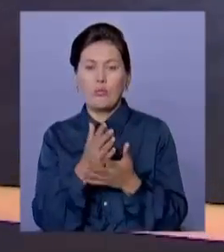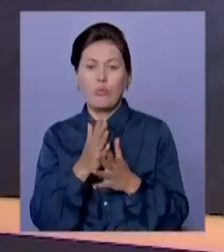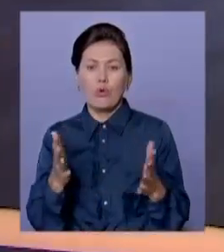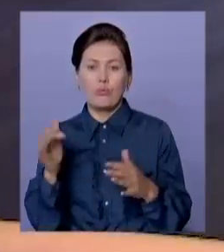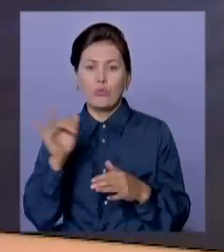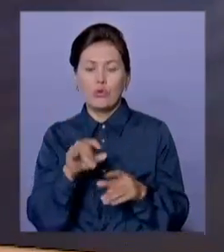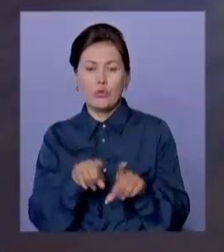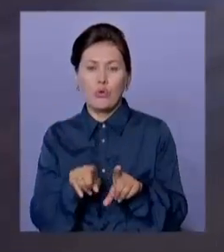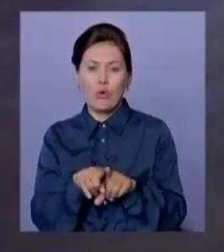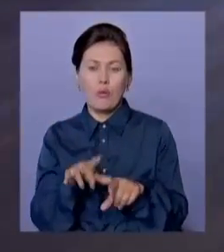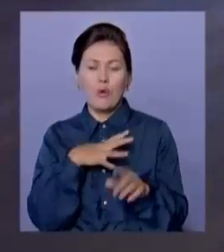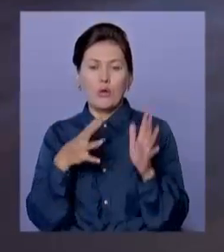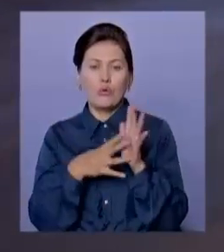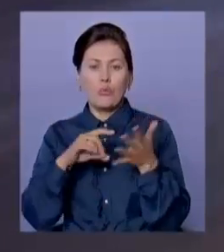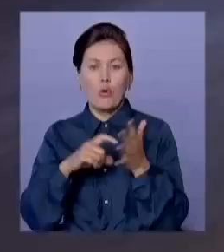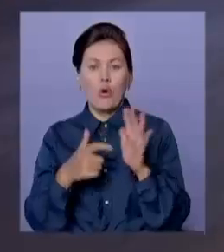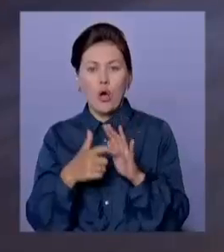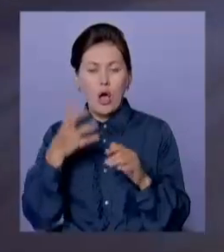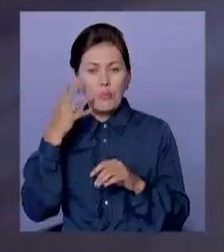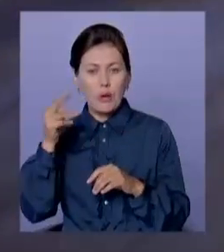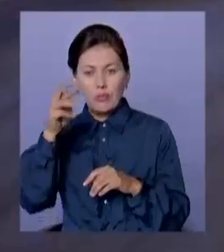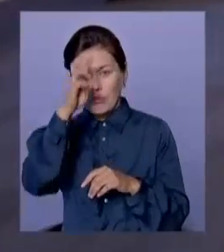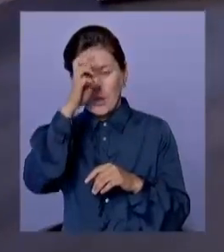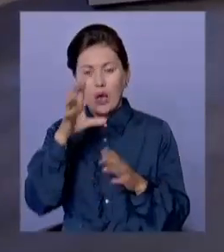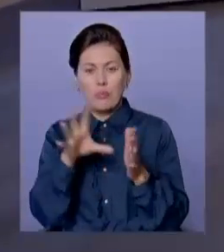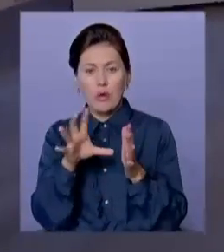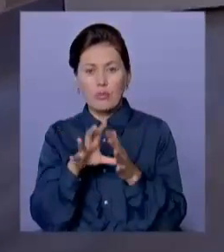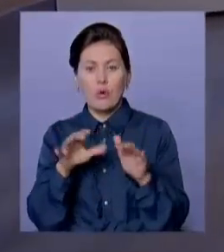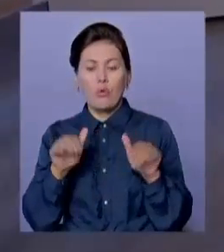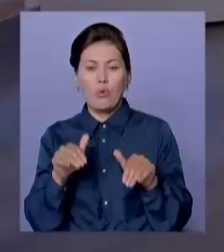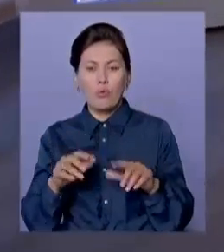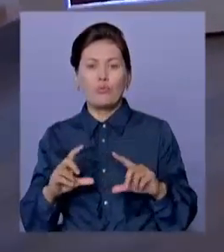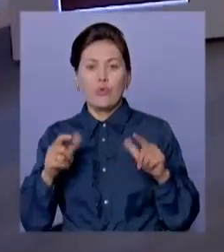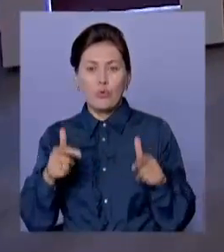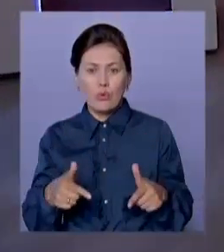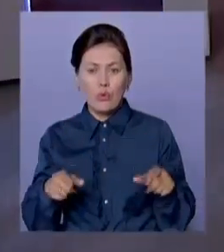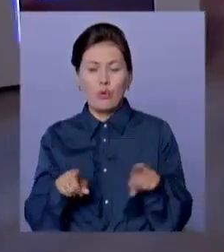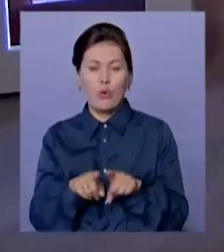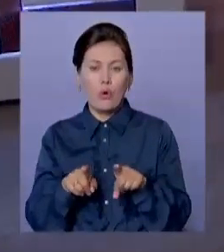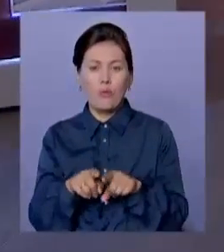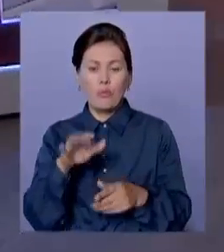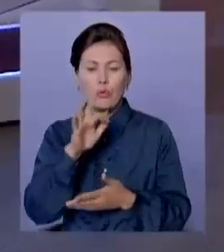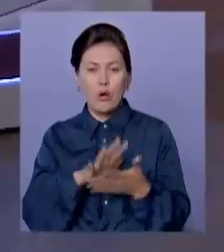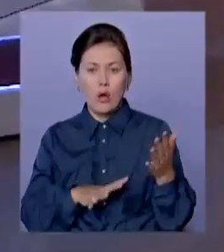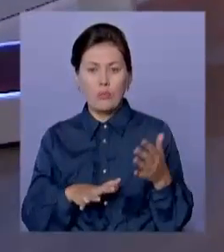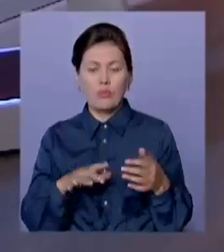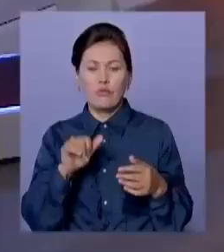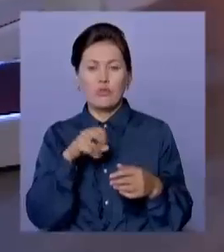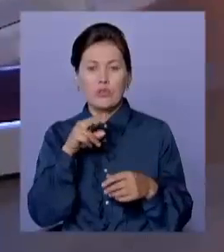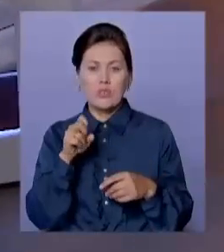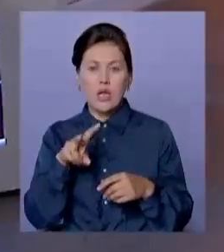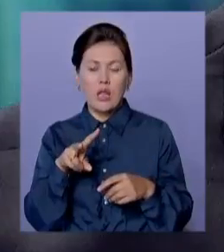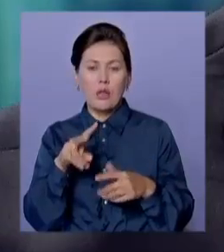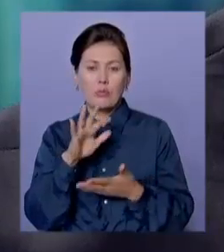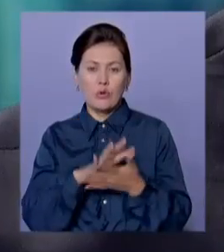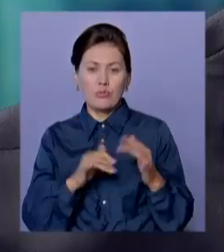Солай тоғыз бітіріп Алматы мемлекеттік энергетикалық колледжіне түскен болатын. Ары қарай футзал дамытып,